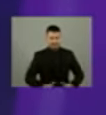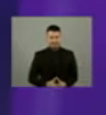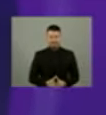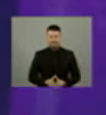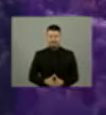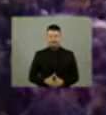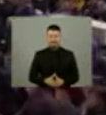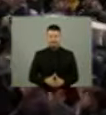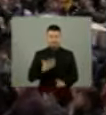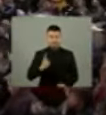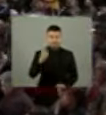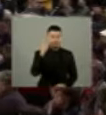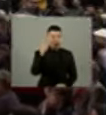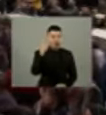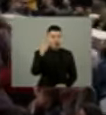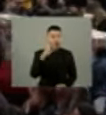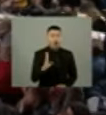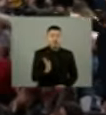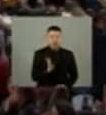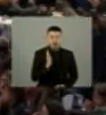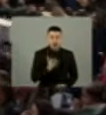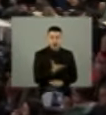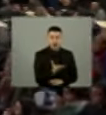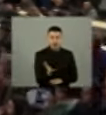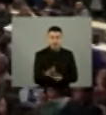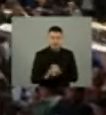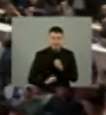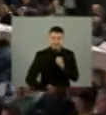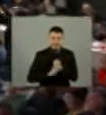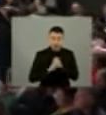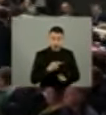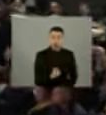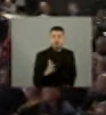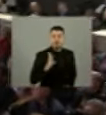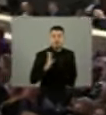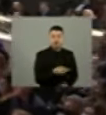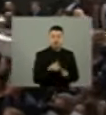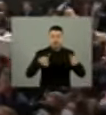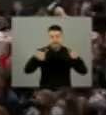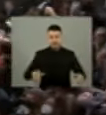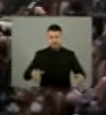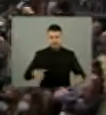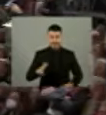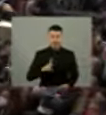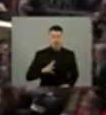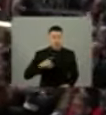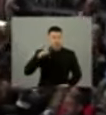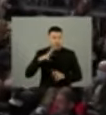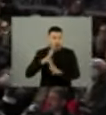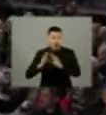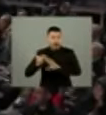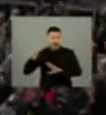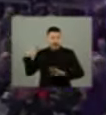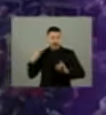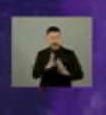αντίπαλος. Υπάρχει κάποιος να το κάνει αυτό. Αυτό ακριβώς έλεγα, ότι ο αντίπαλος μπορεί να βρεθεί και μέχρι το βράδυ.